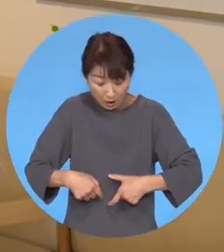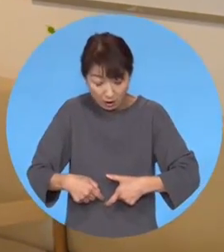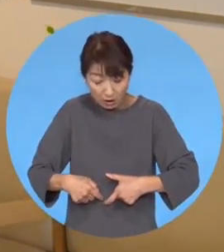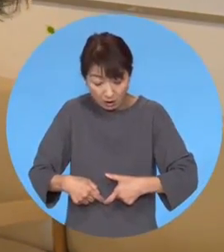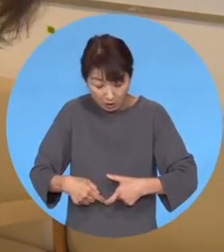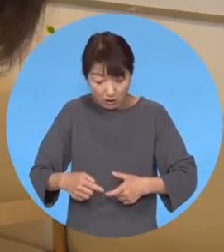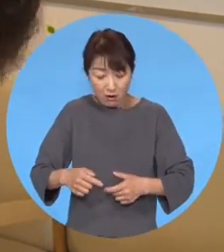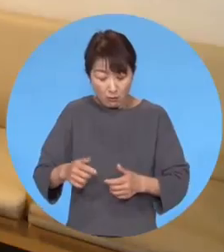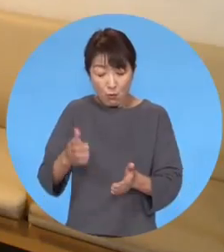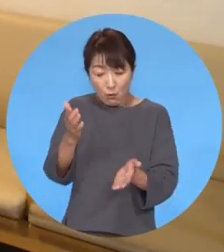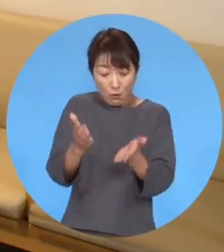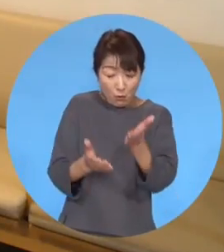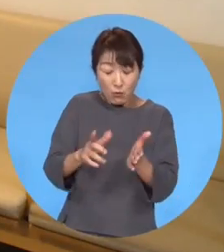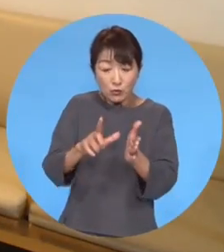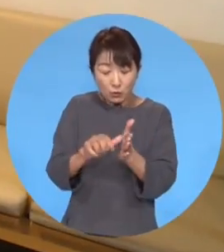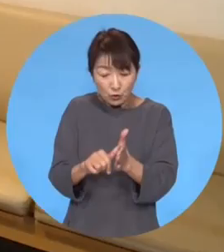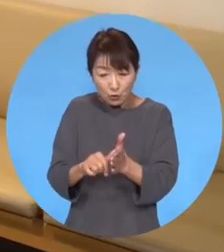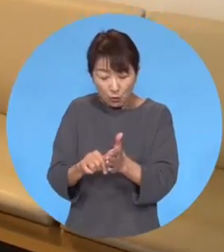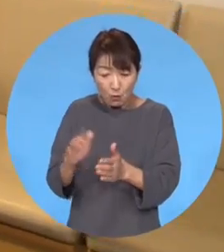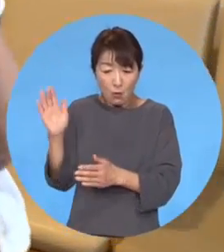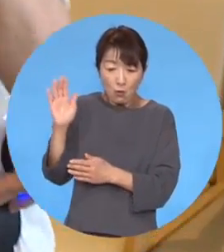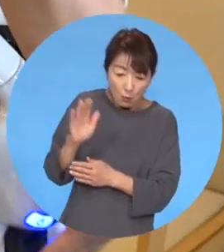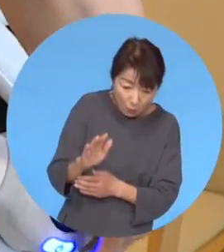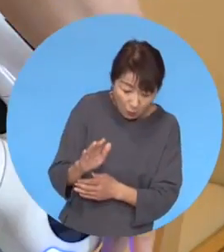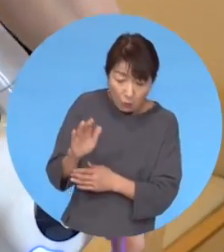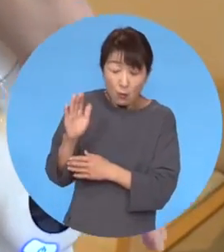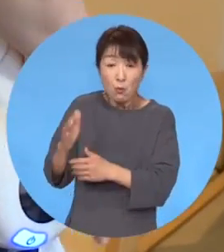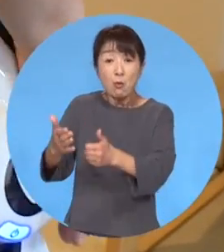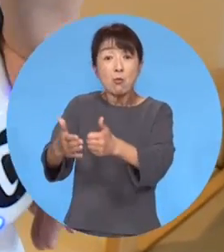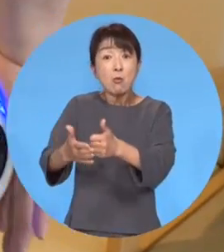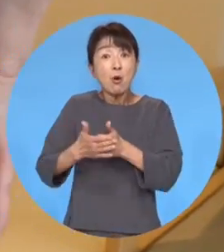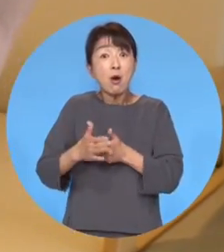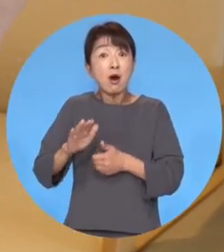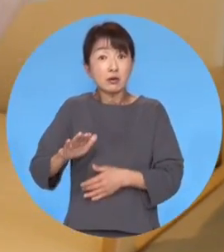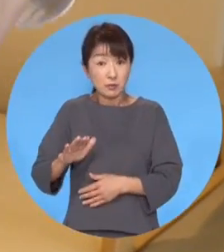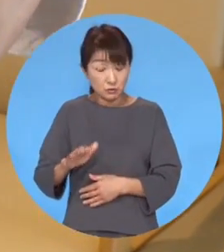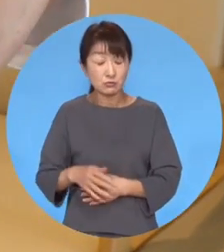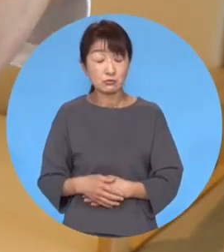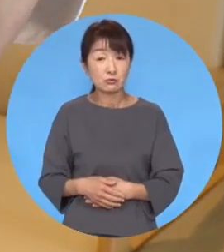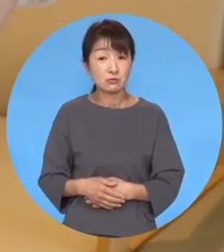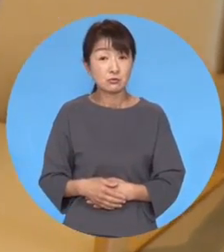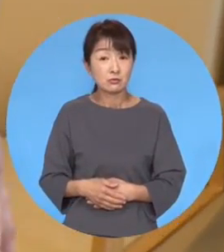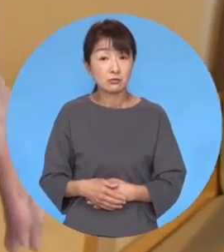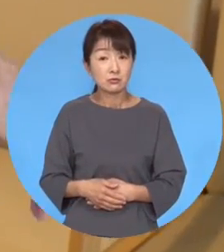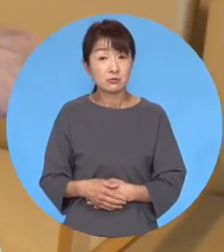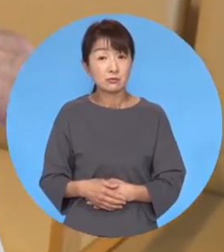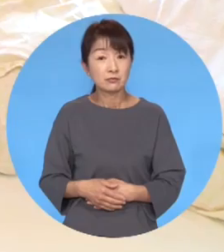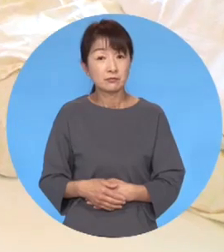が介護をする時の腰の曲げ伸ばしをアシストしてくれます。